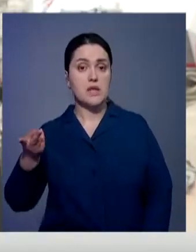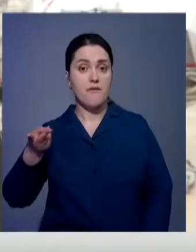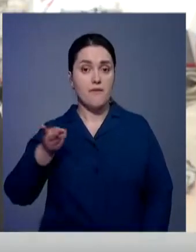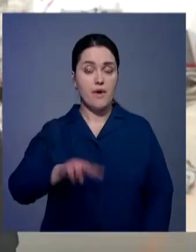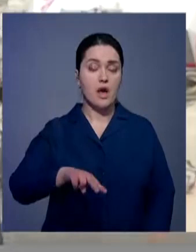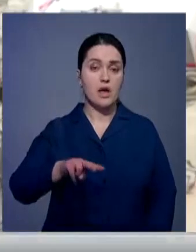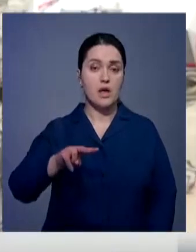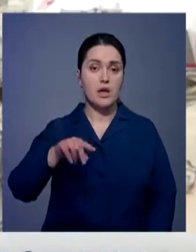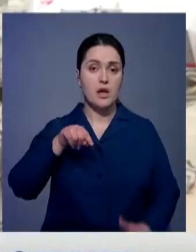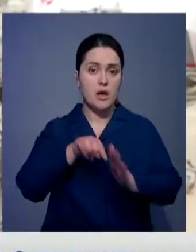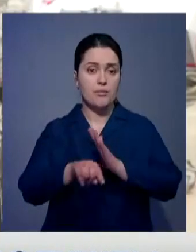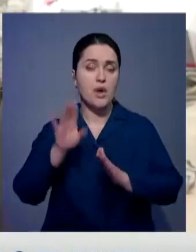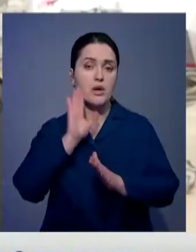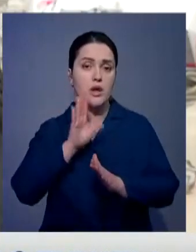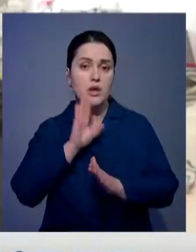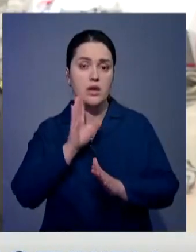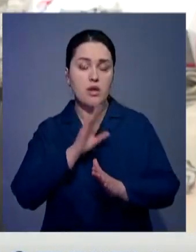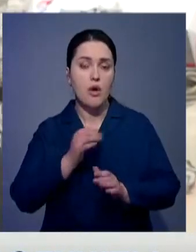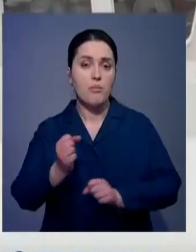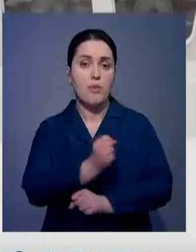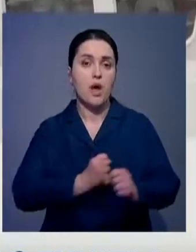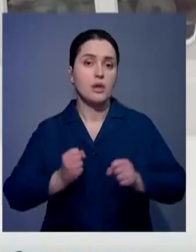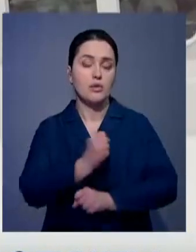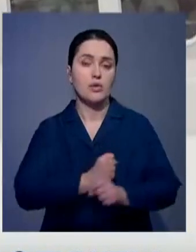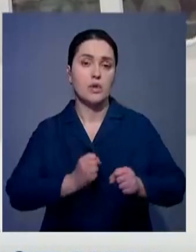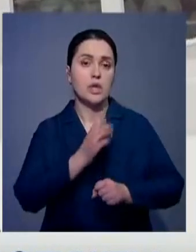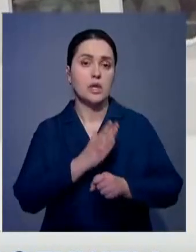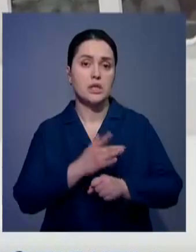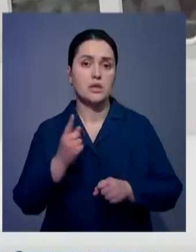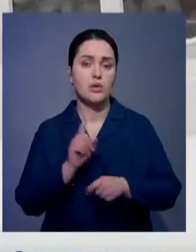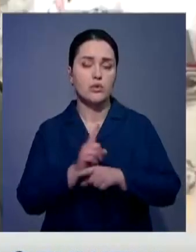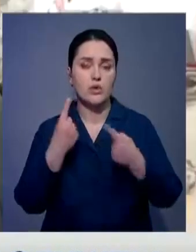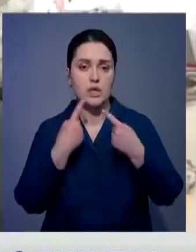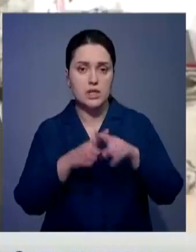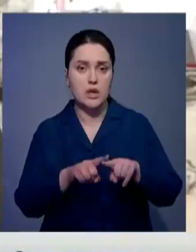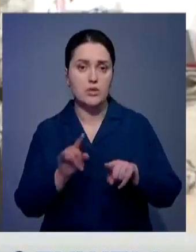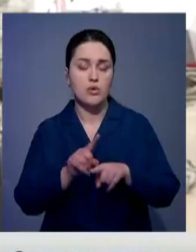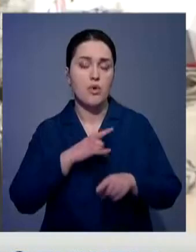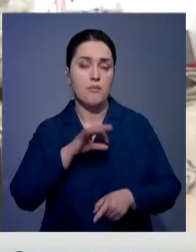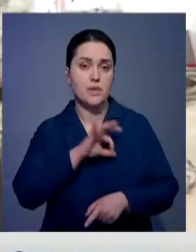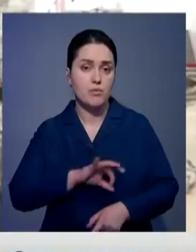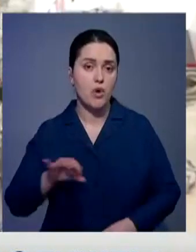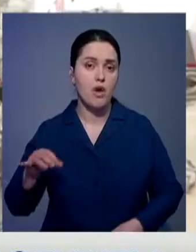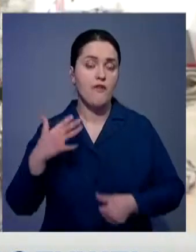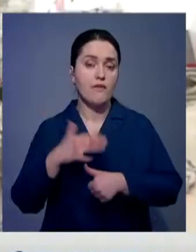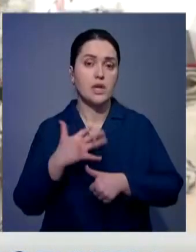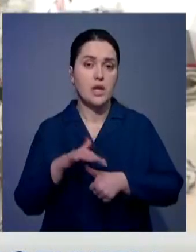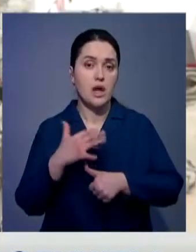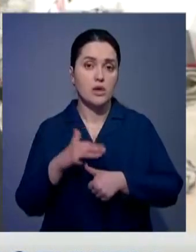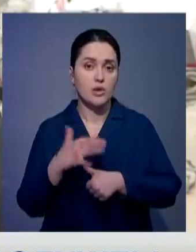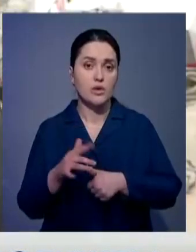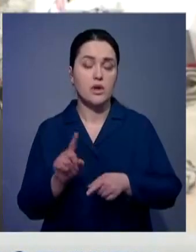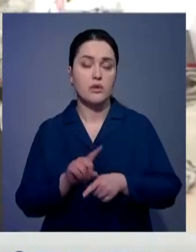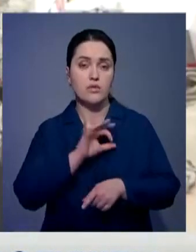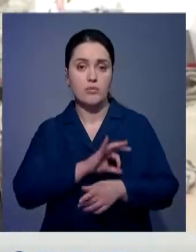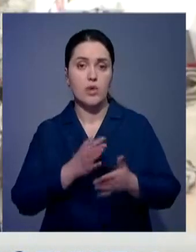гидроакустическими станциями и мощными вооружением и техникой. Также используем авиацию, вертолет, использование